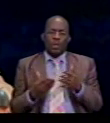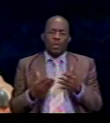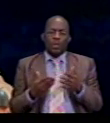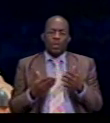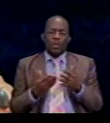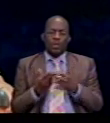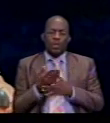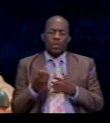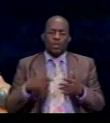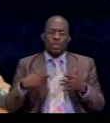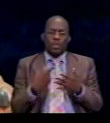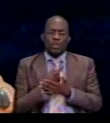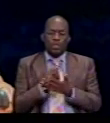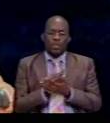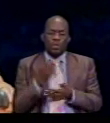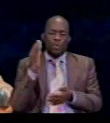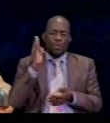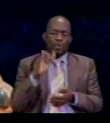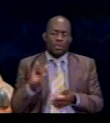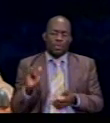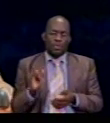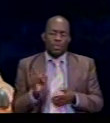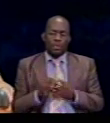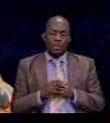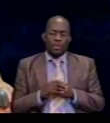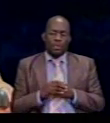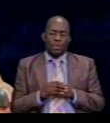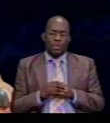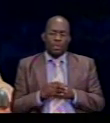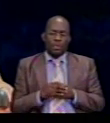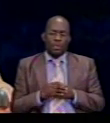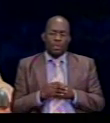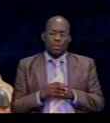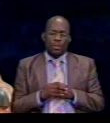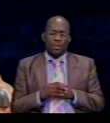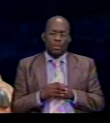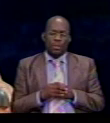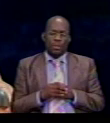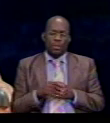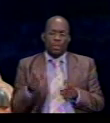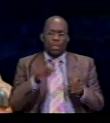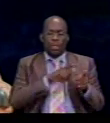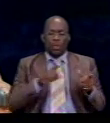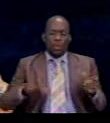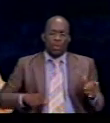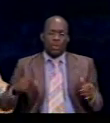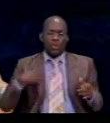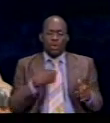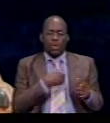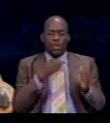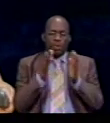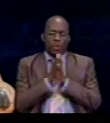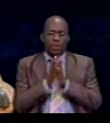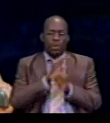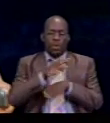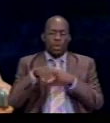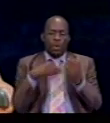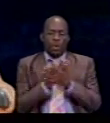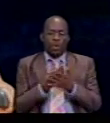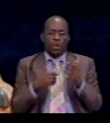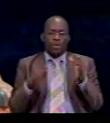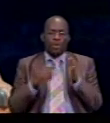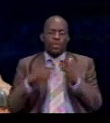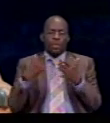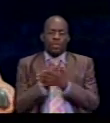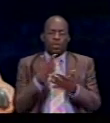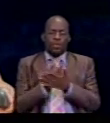demandons que sa parole qui nous a prêchée ne soit jamais en vain. Lord, we pray that all this gospel that has been preached to us may